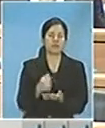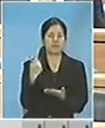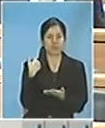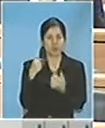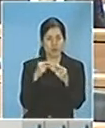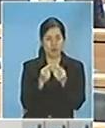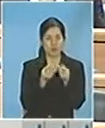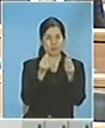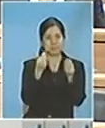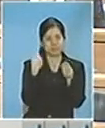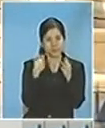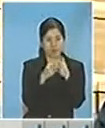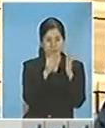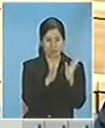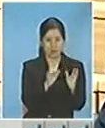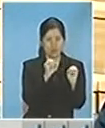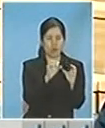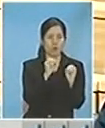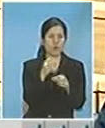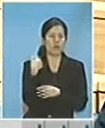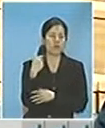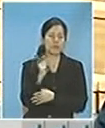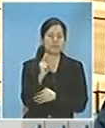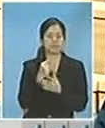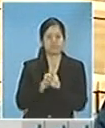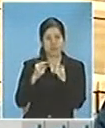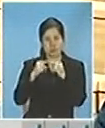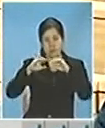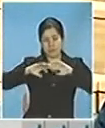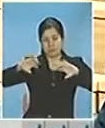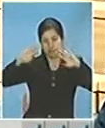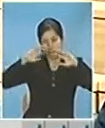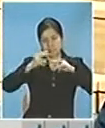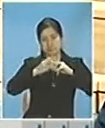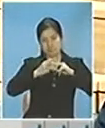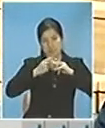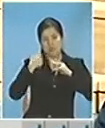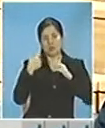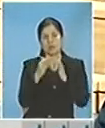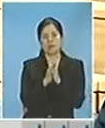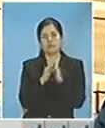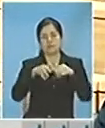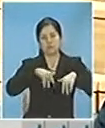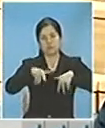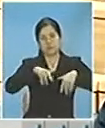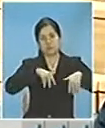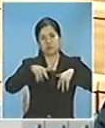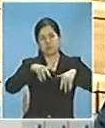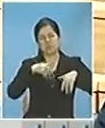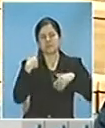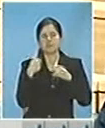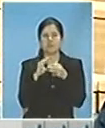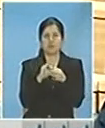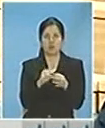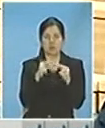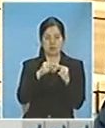ารย์บุคลากรทั้งจากภาครัฐภาคเอกชนและภาคประชาชนเกี่ยวกับภ